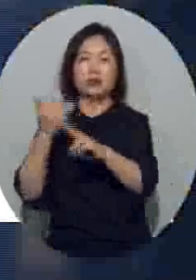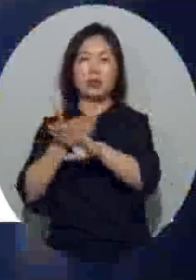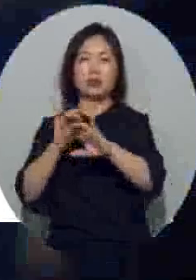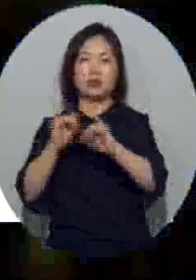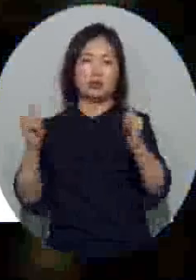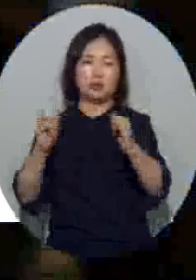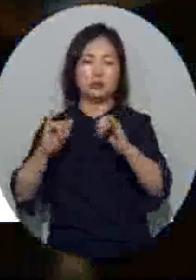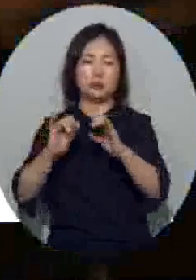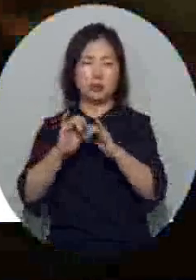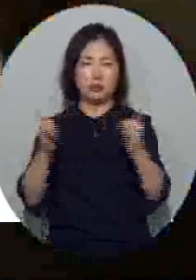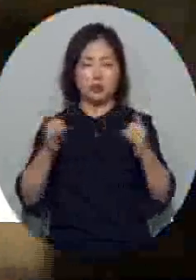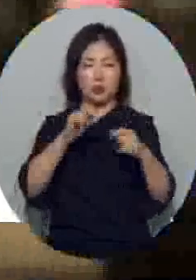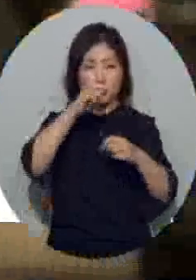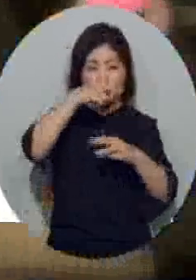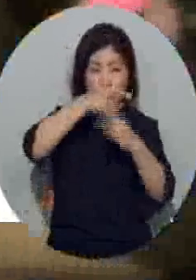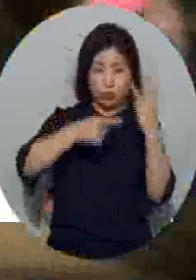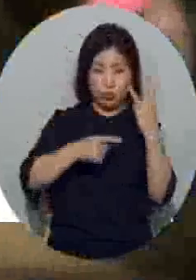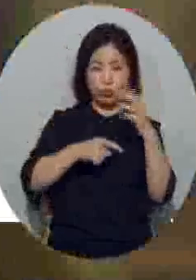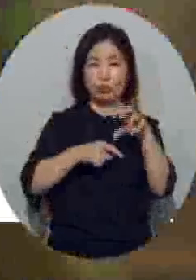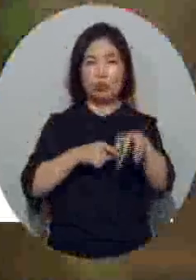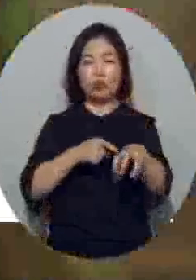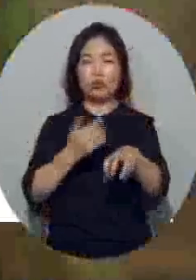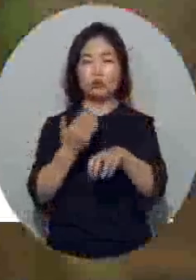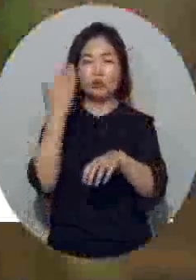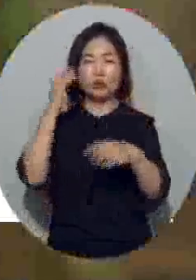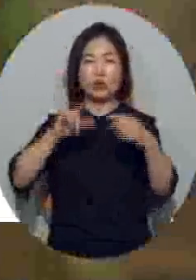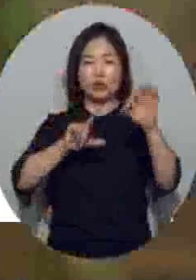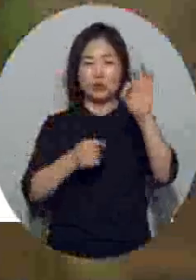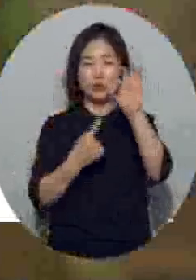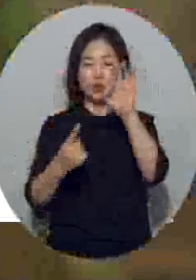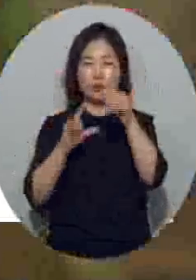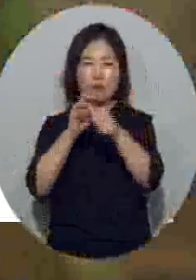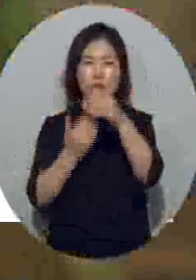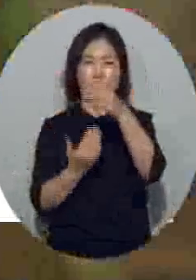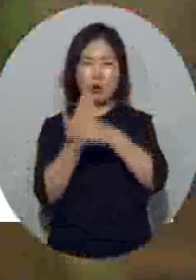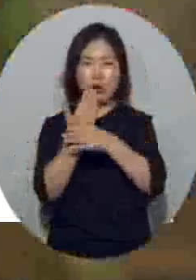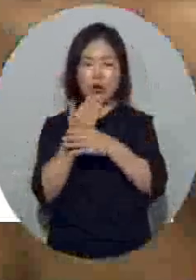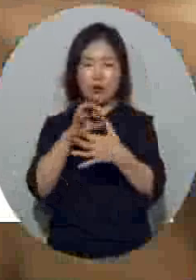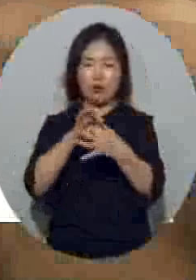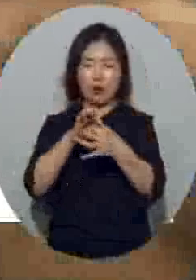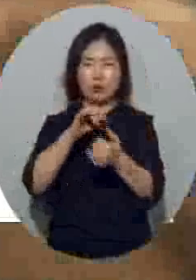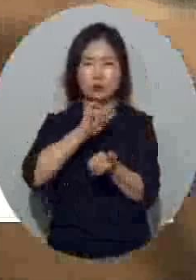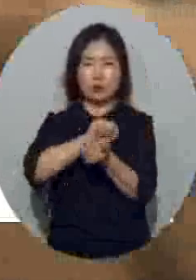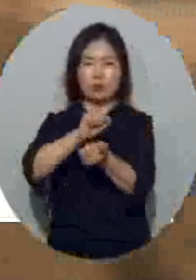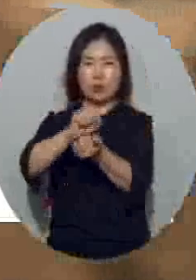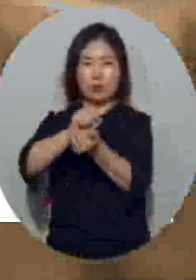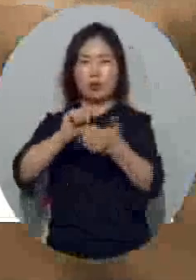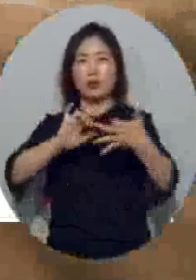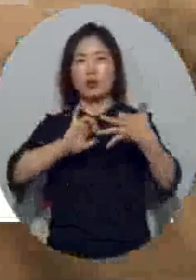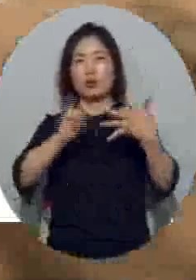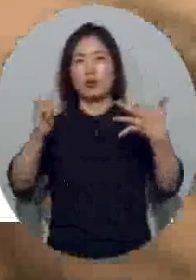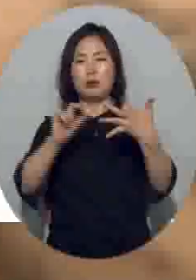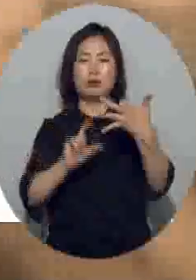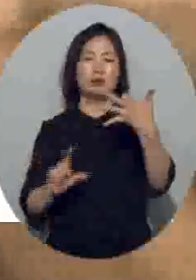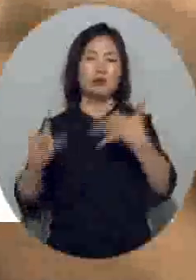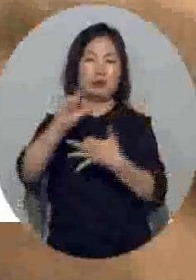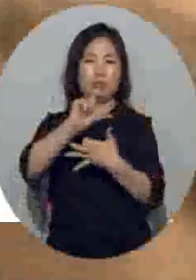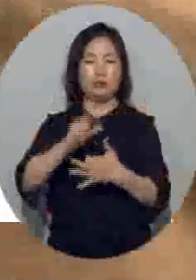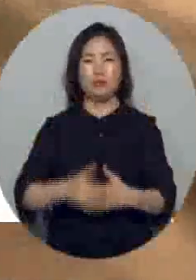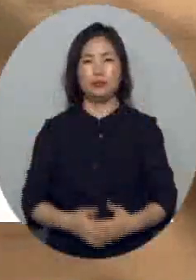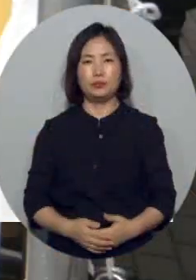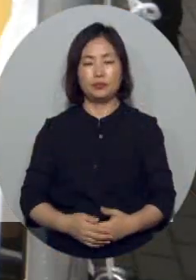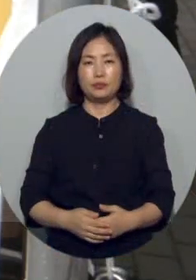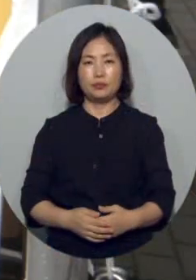노동자입니다. 성주의 한 사업장에서도 지난 1일 확진자가 나온 뒤 관련 접촉자 19명이 새로